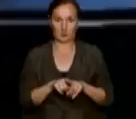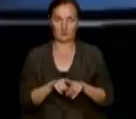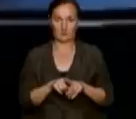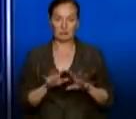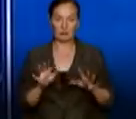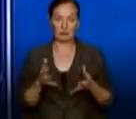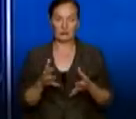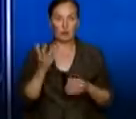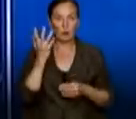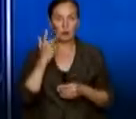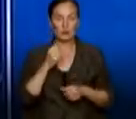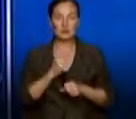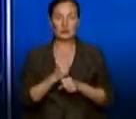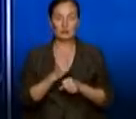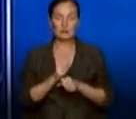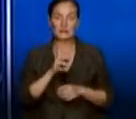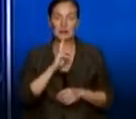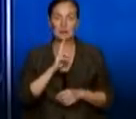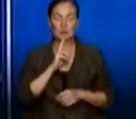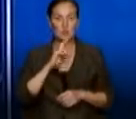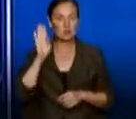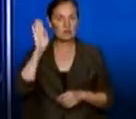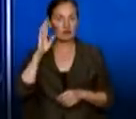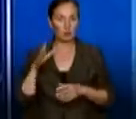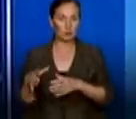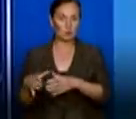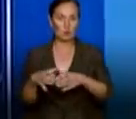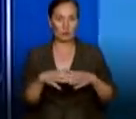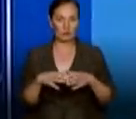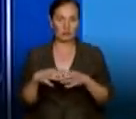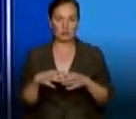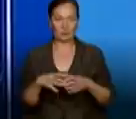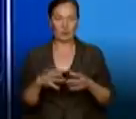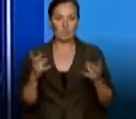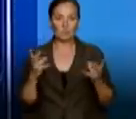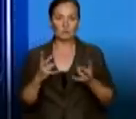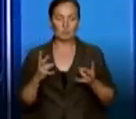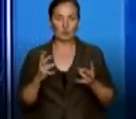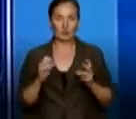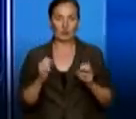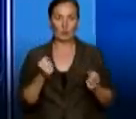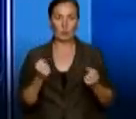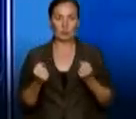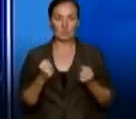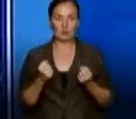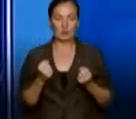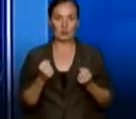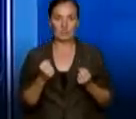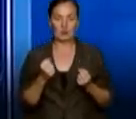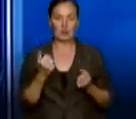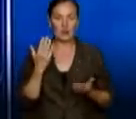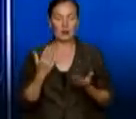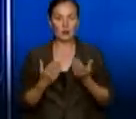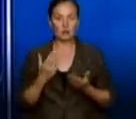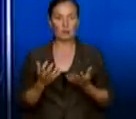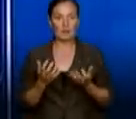водосховище. Тобто постійно, але ж потребує укріплення вона, наскільки так, але, наприклад, її вже сотні метрів немає. Якщо ми беремо те,